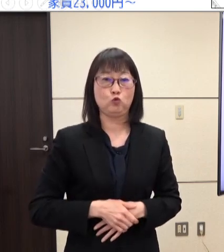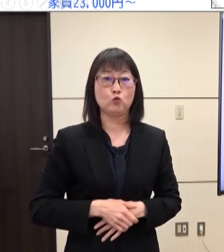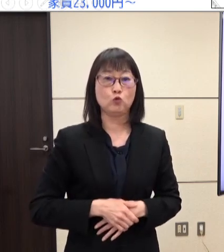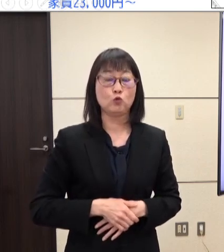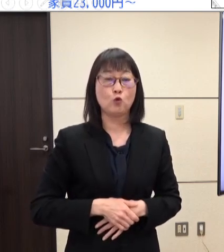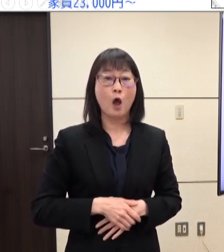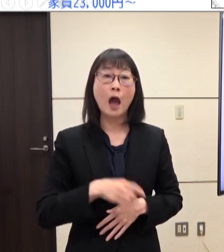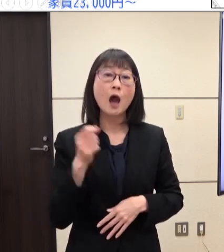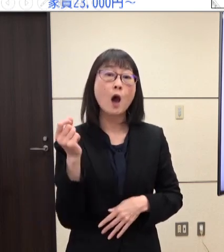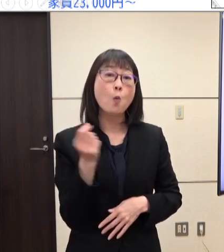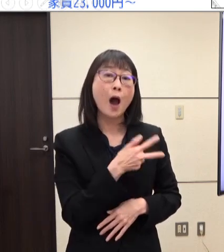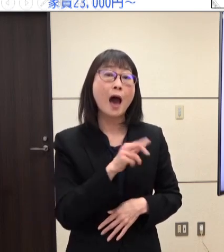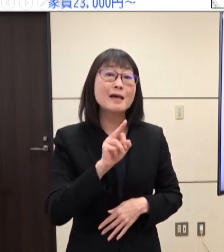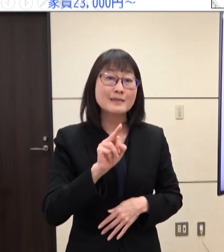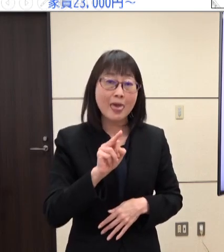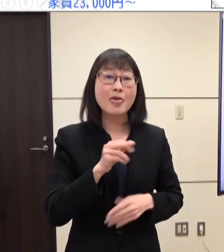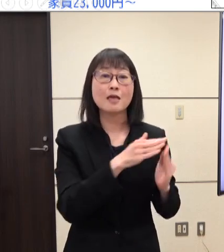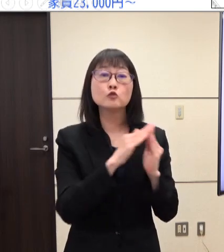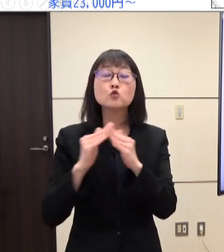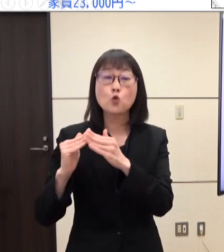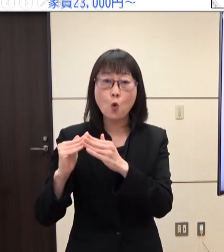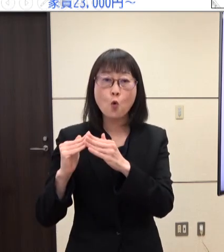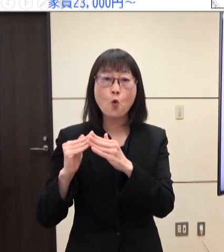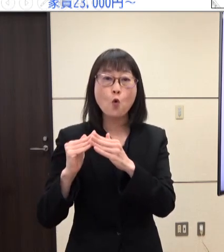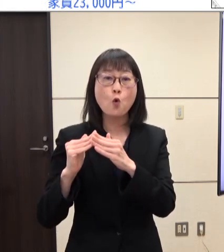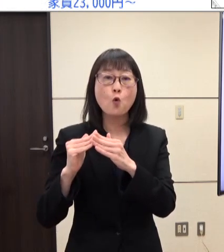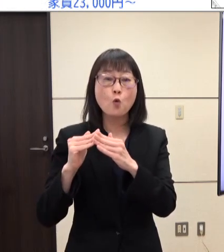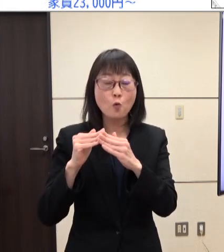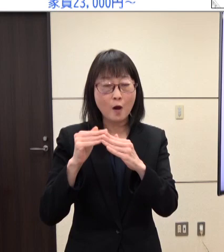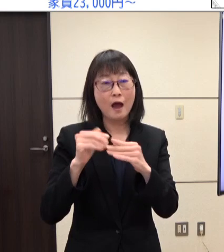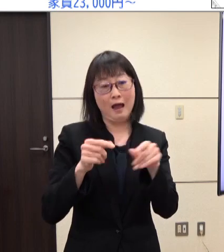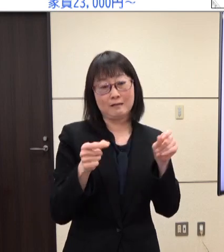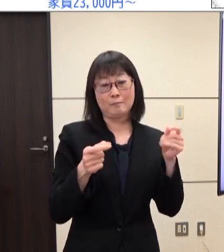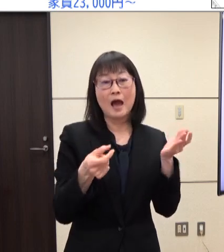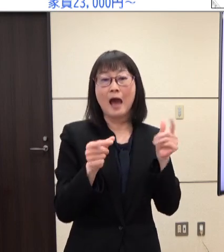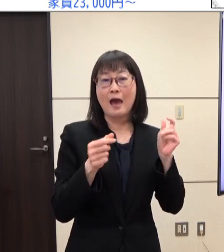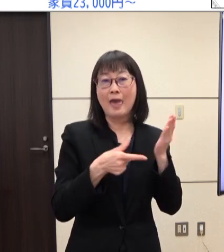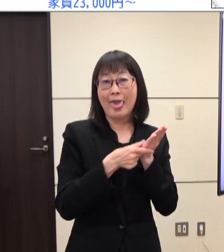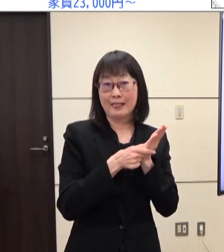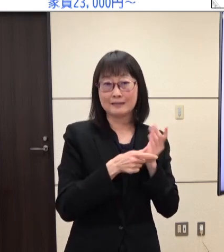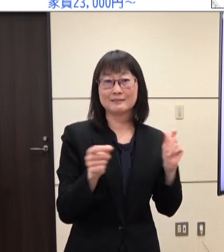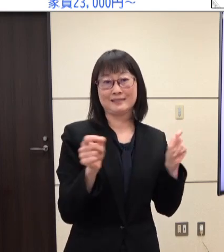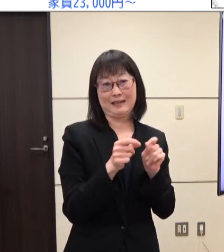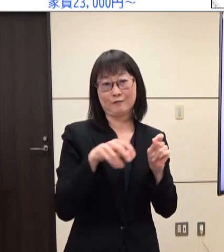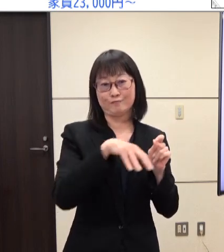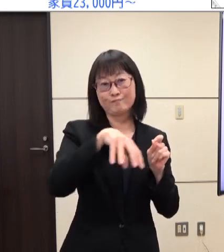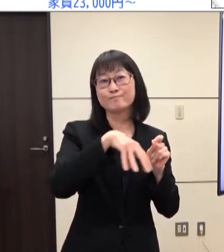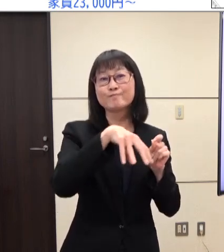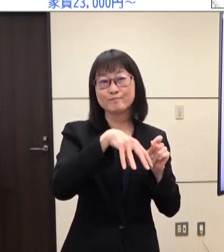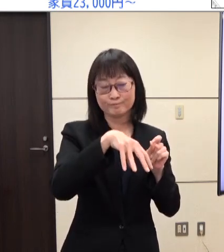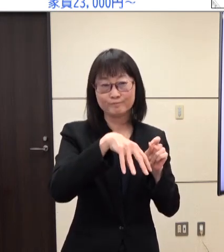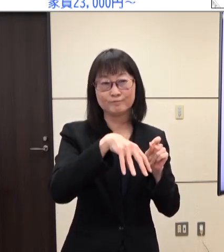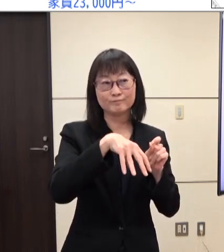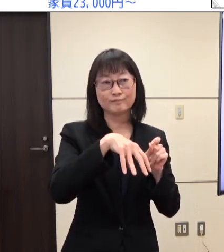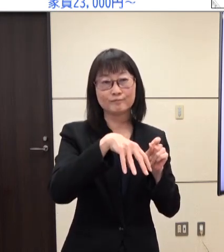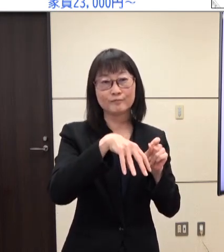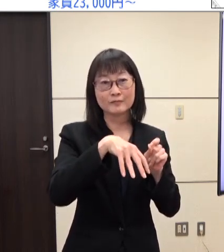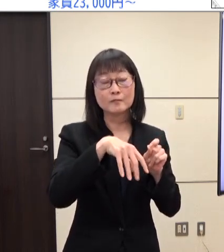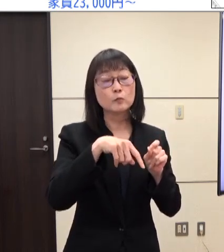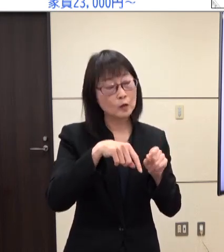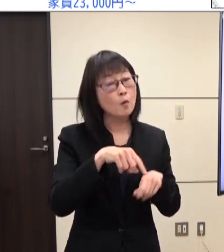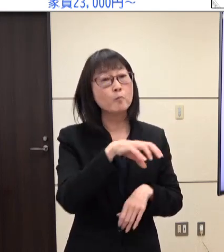バレの上にあります。5戸で 2LDK と 3LDK。 非常に街中